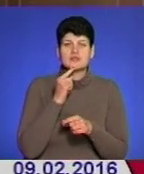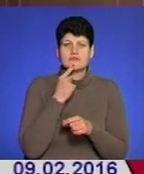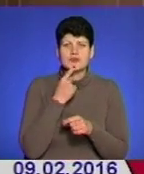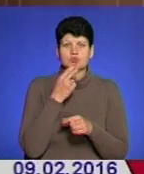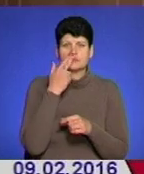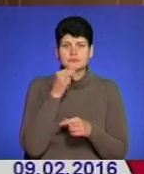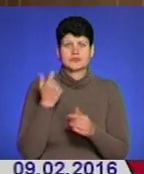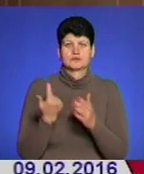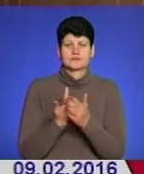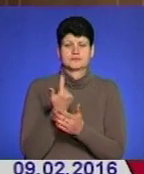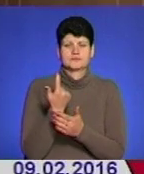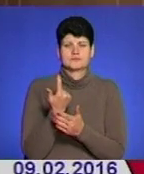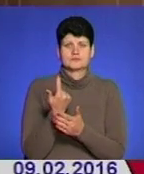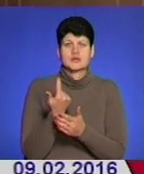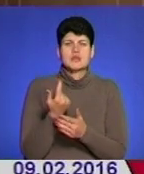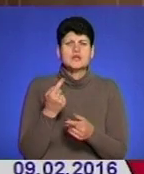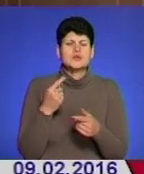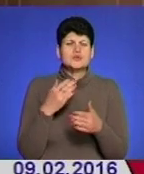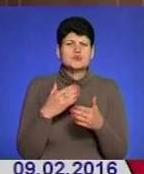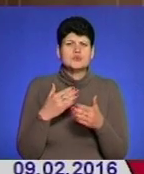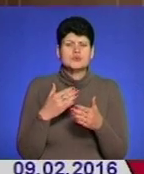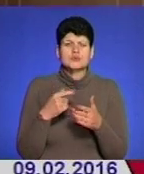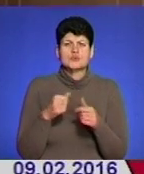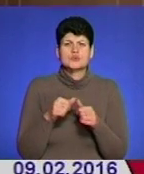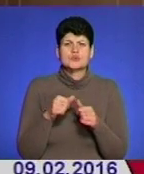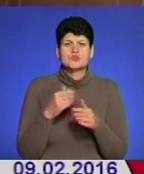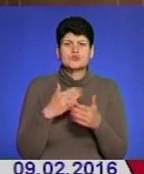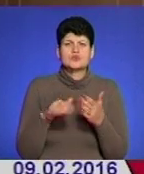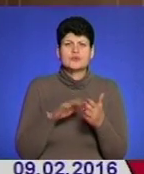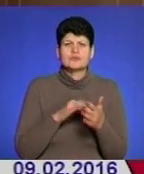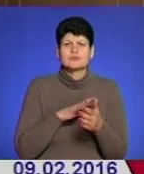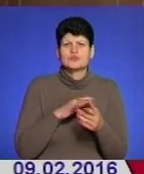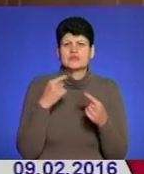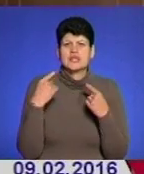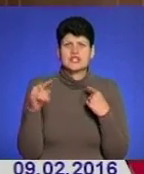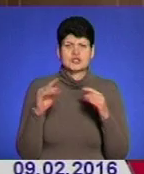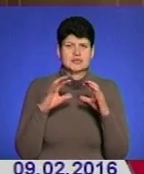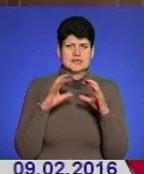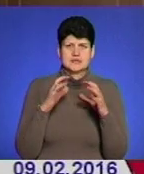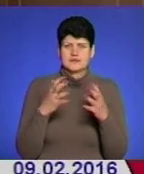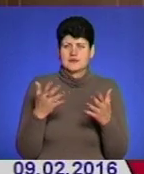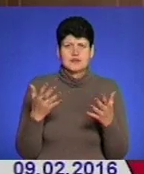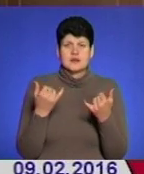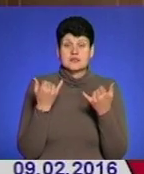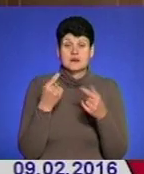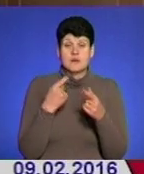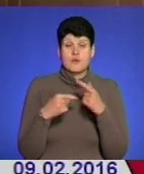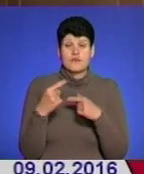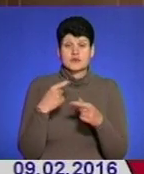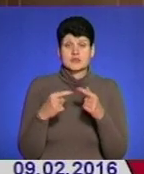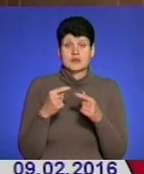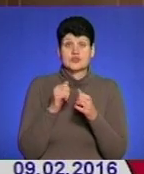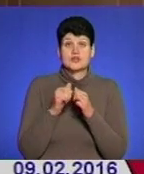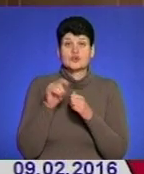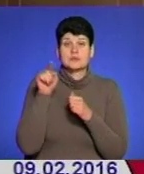знову. Зовсім був в очах був інший світ. От. А тепер знову повертаюся, часто тебе там